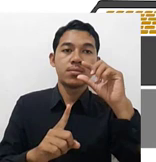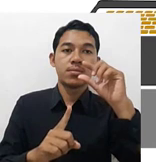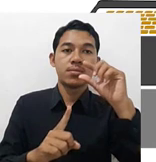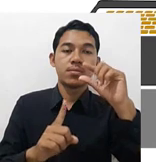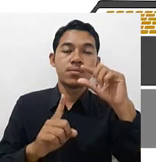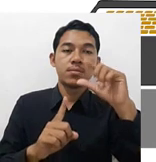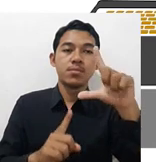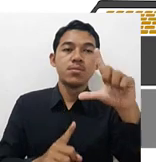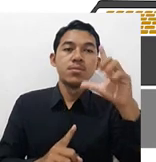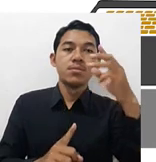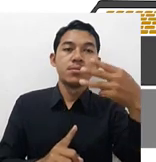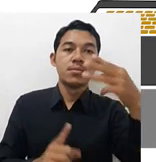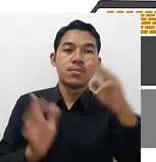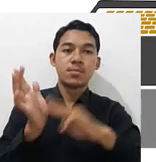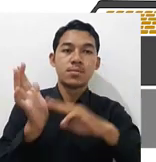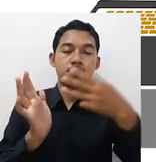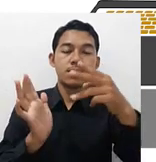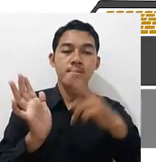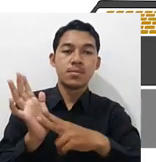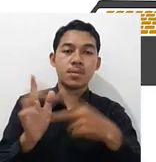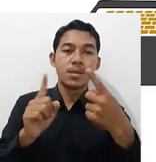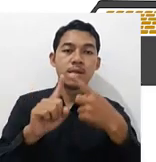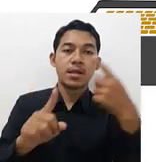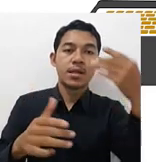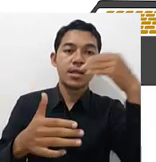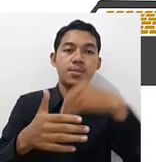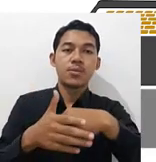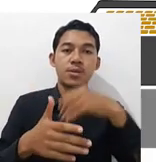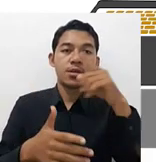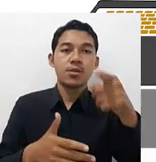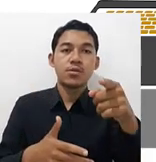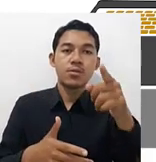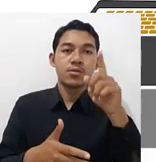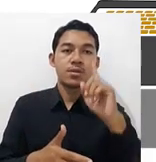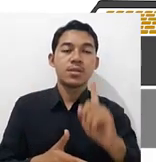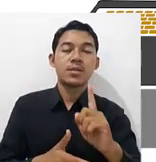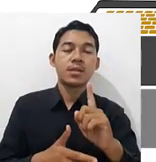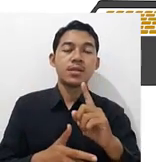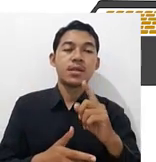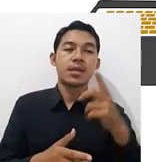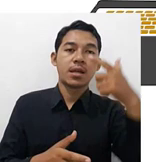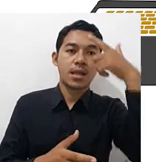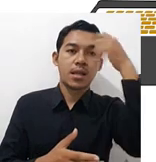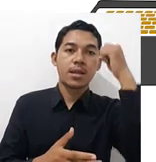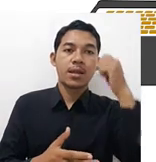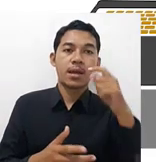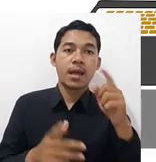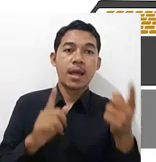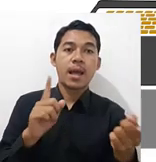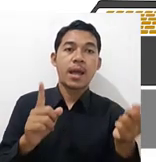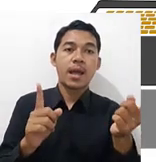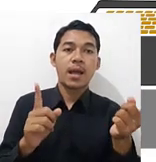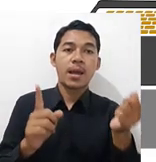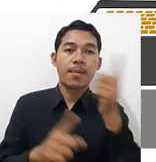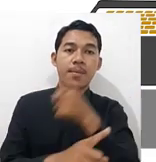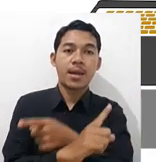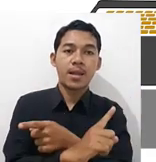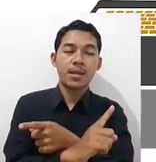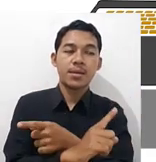Komplement dari input itu sendiri, karena kebalikan, kan. Nah, kemudian